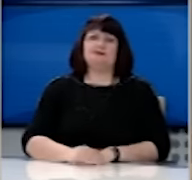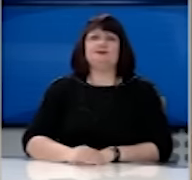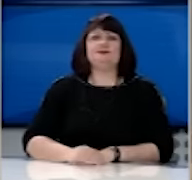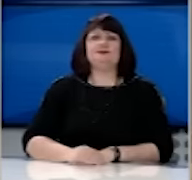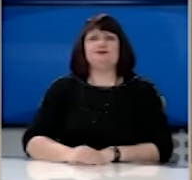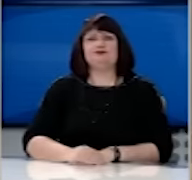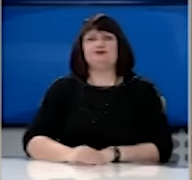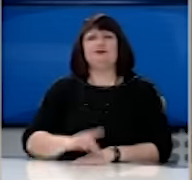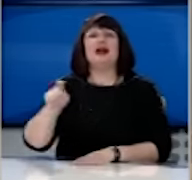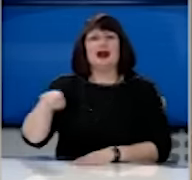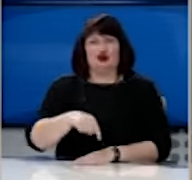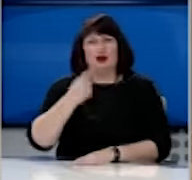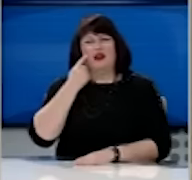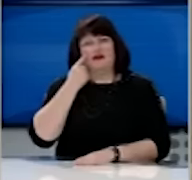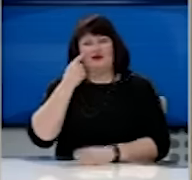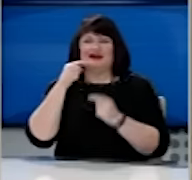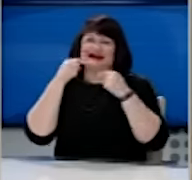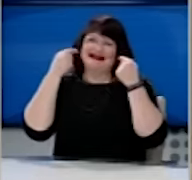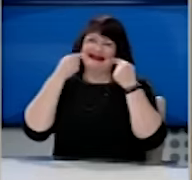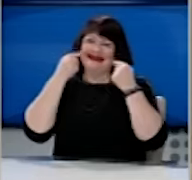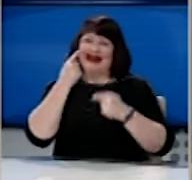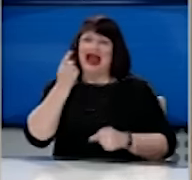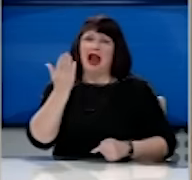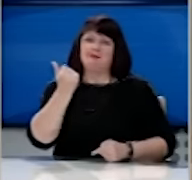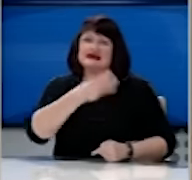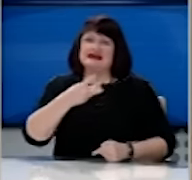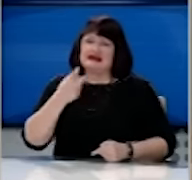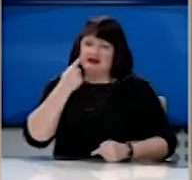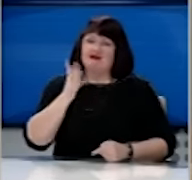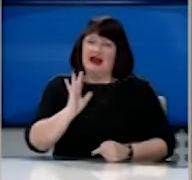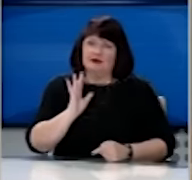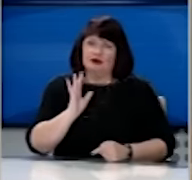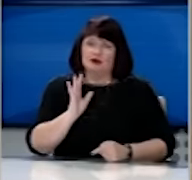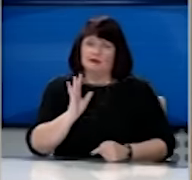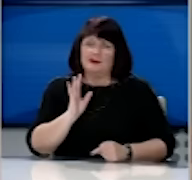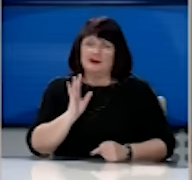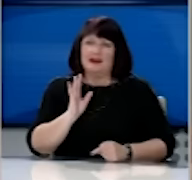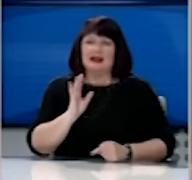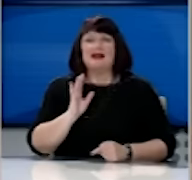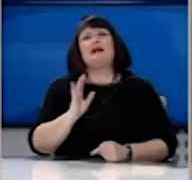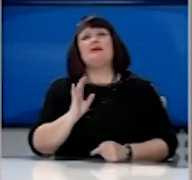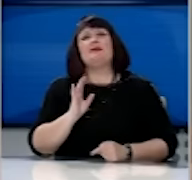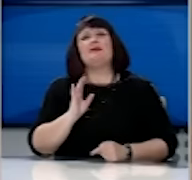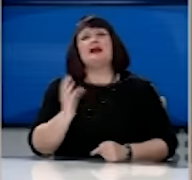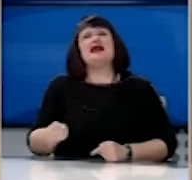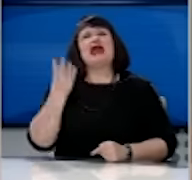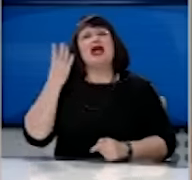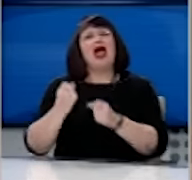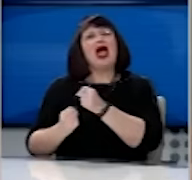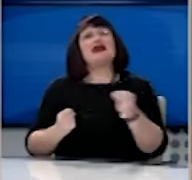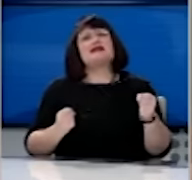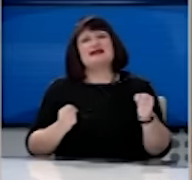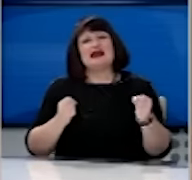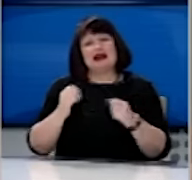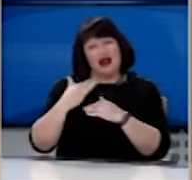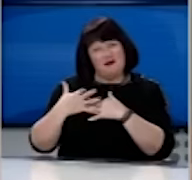θα χαμογελάνε τώρα πιθανόν, δεν είναι εδώ μέσα, δεν βλέπω κανέναν, από το ΣΥΡΙΖΑ νούμερο 2 της Νέας Αριστεράς, εκεί